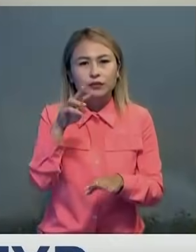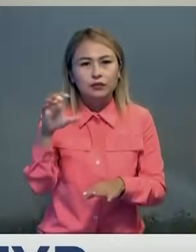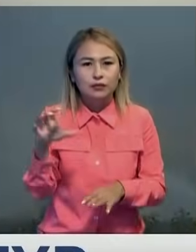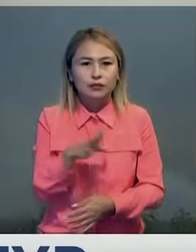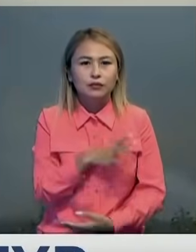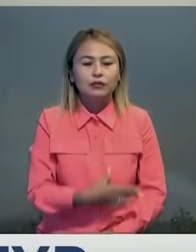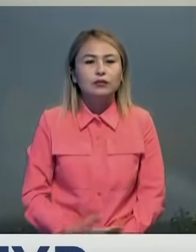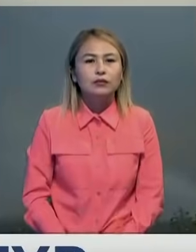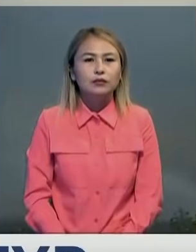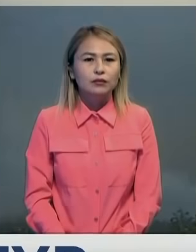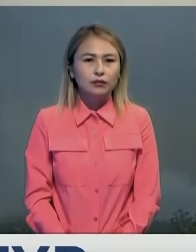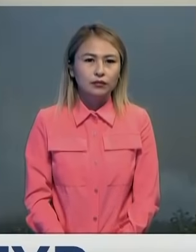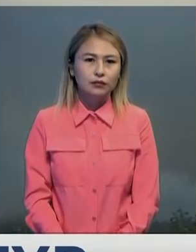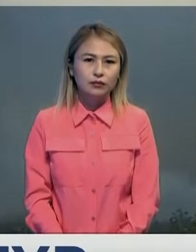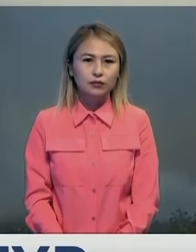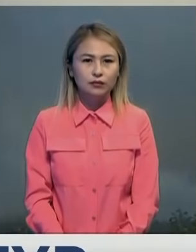режимі жарияланды.